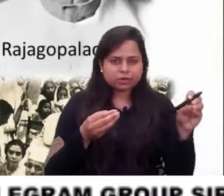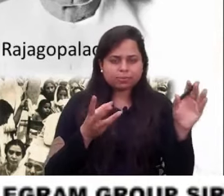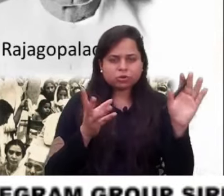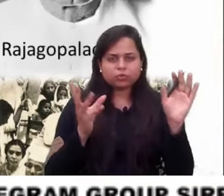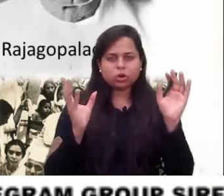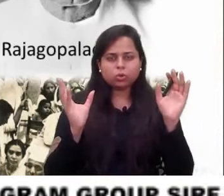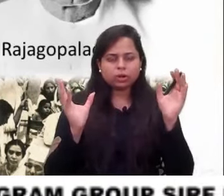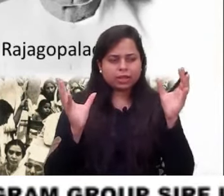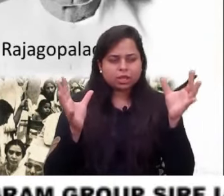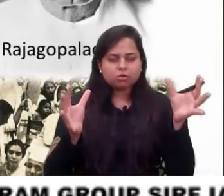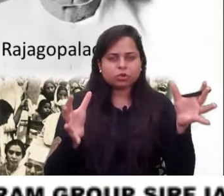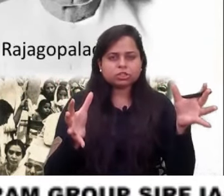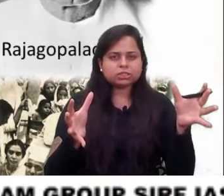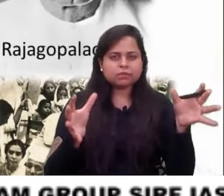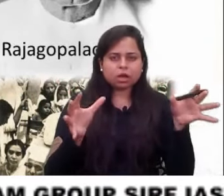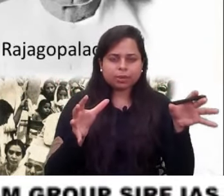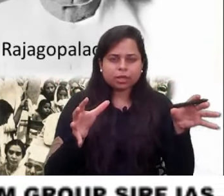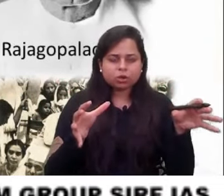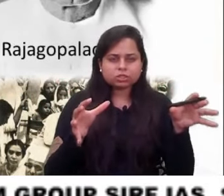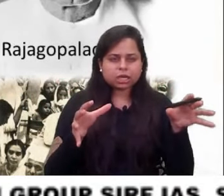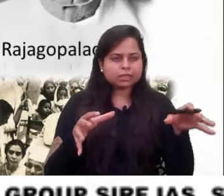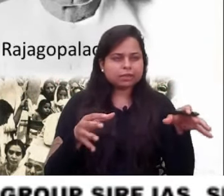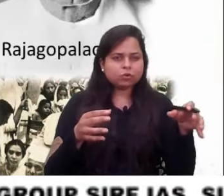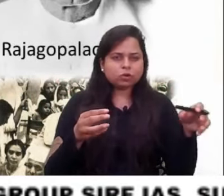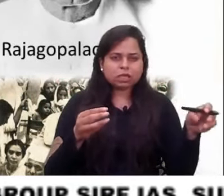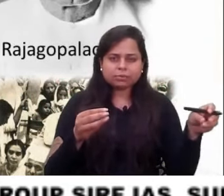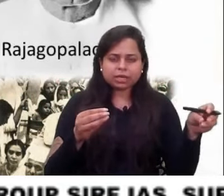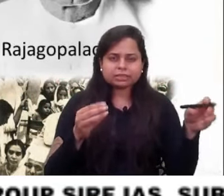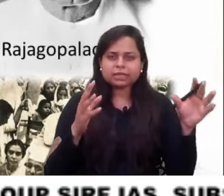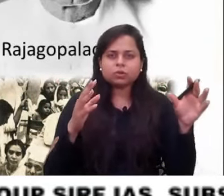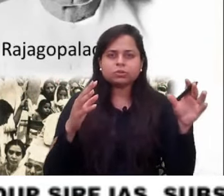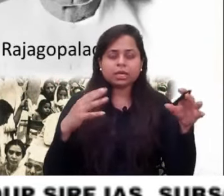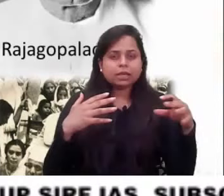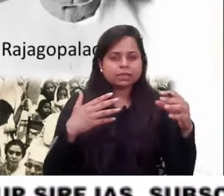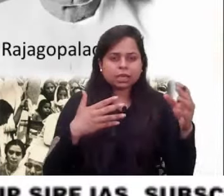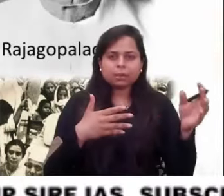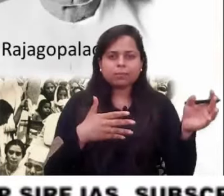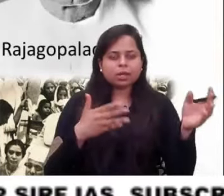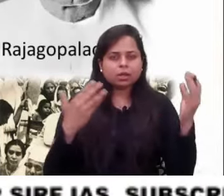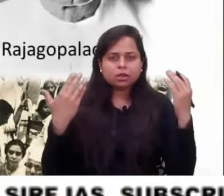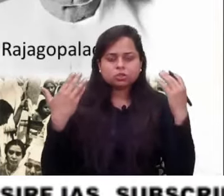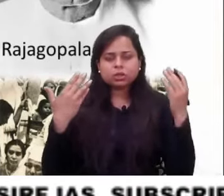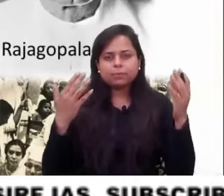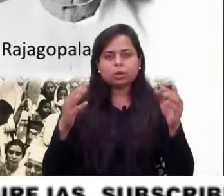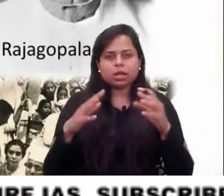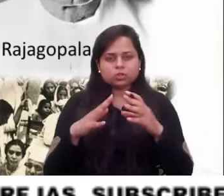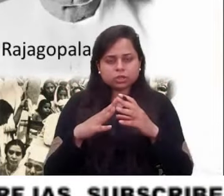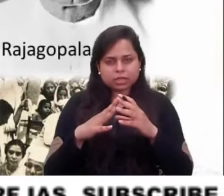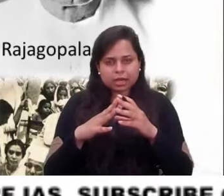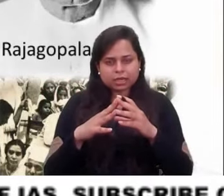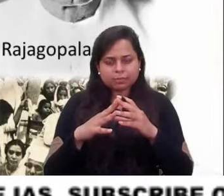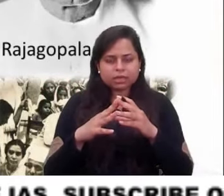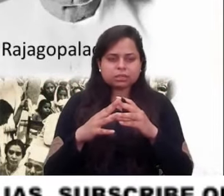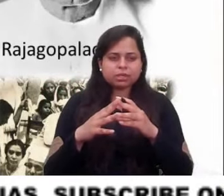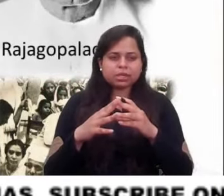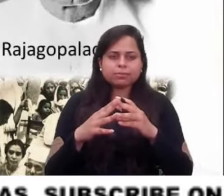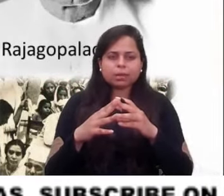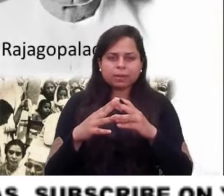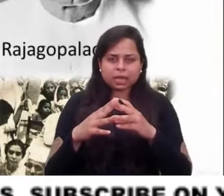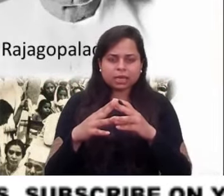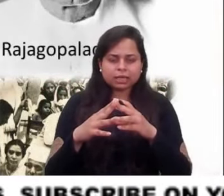पर जो है वहां पर यह हमारा घाघरा